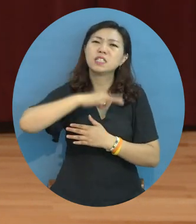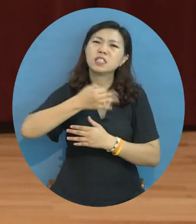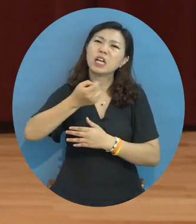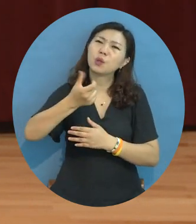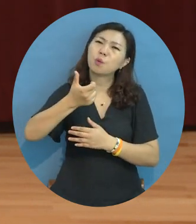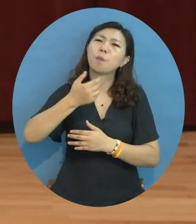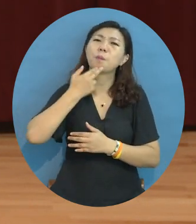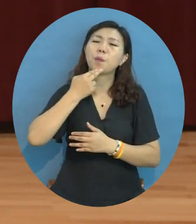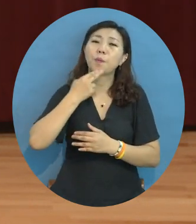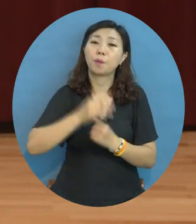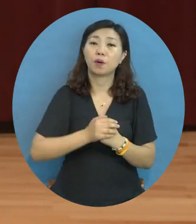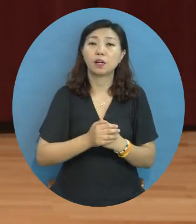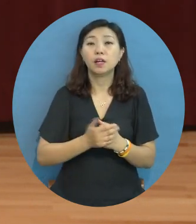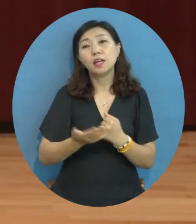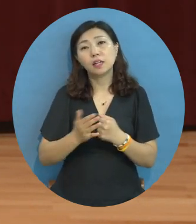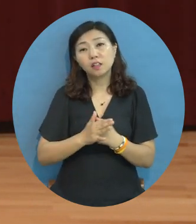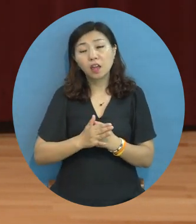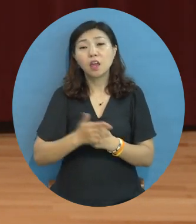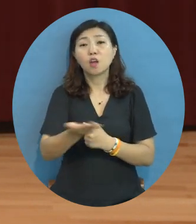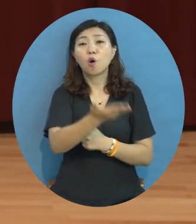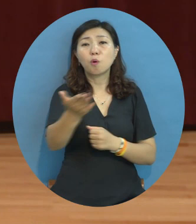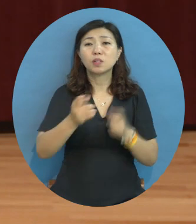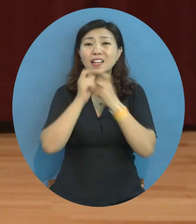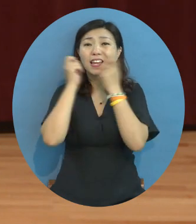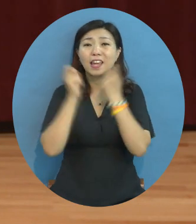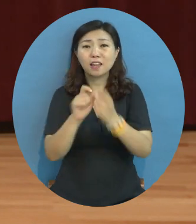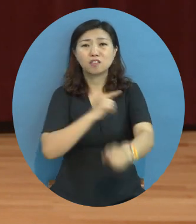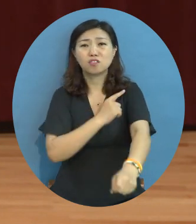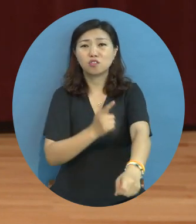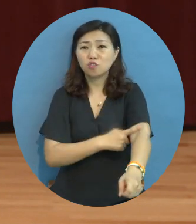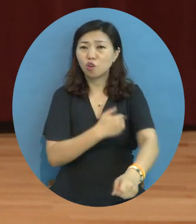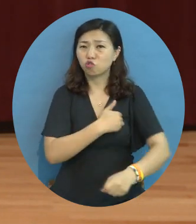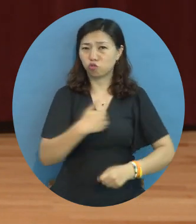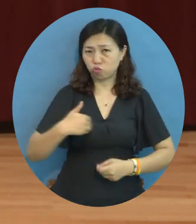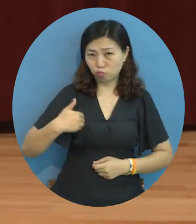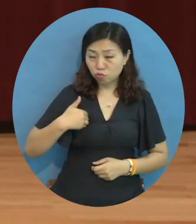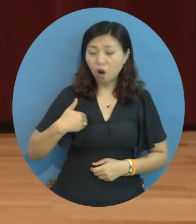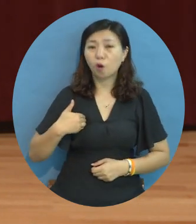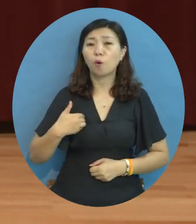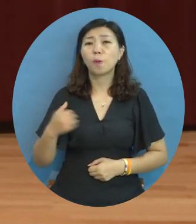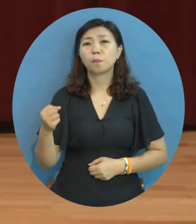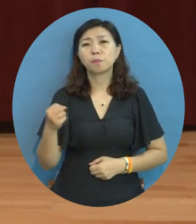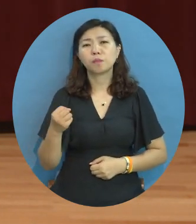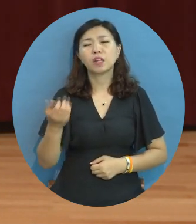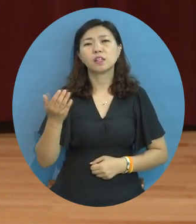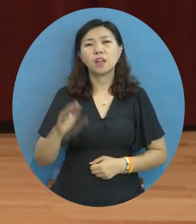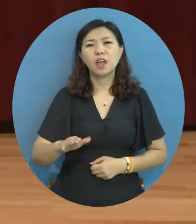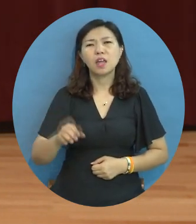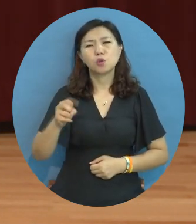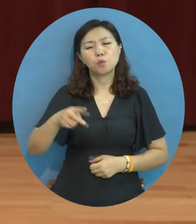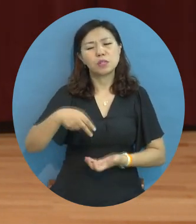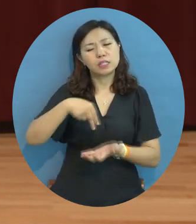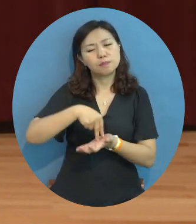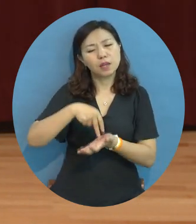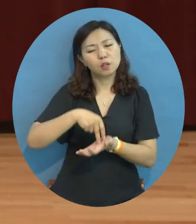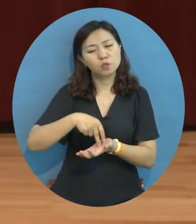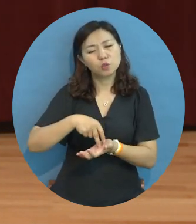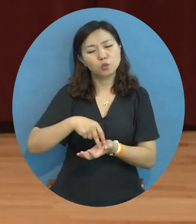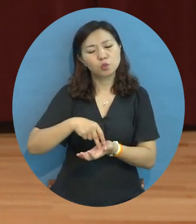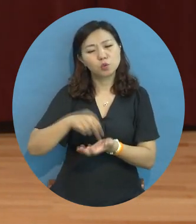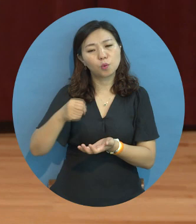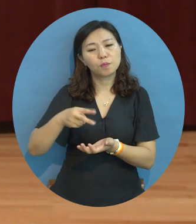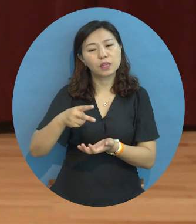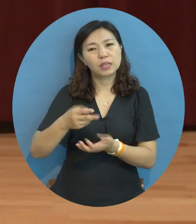그럼에도 불구하고 여러분들은 개인적으로도 재능이 뛰어나고 다만 이 관점을 조금 바꿔야